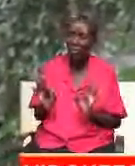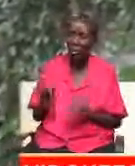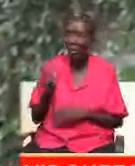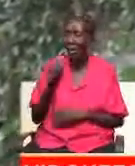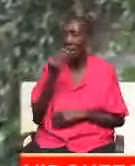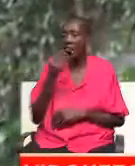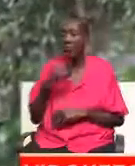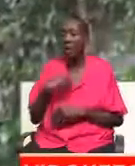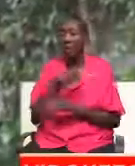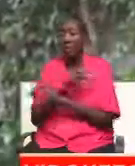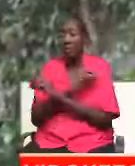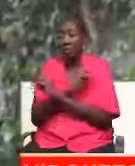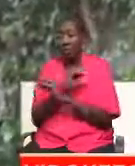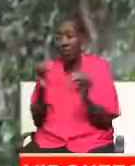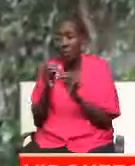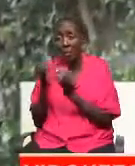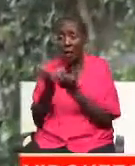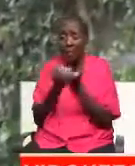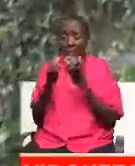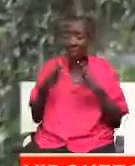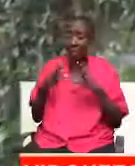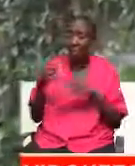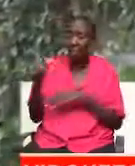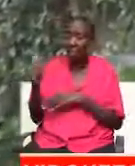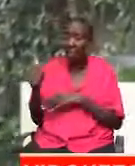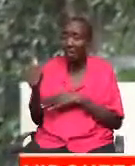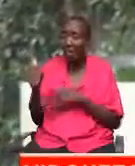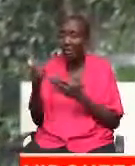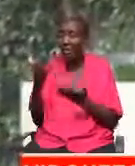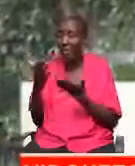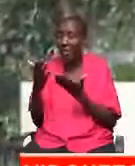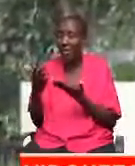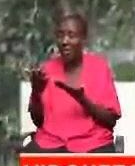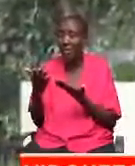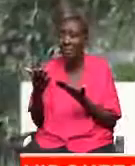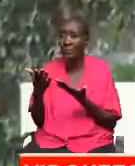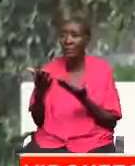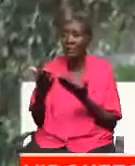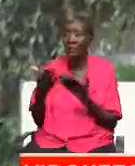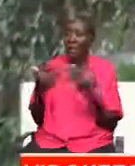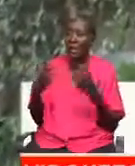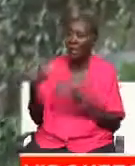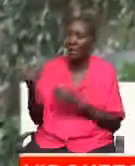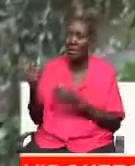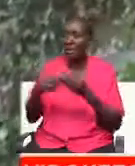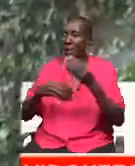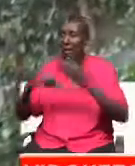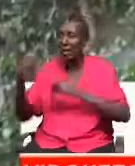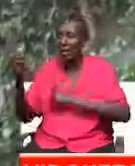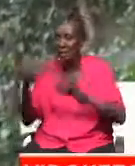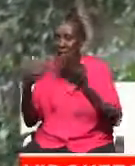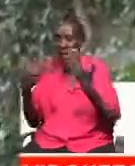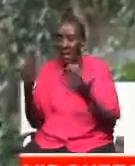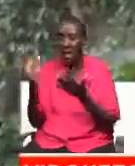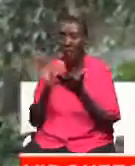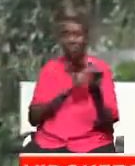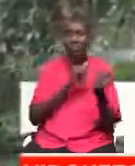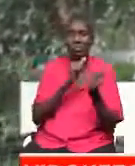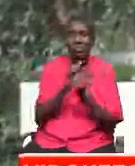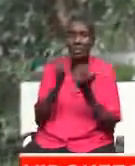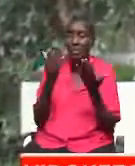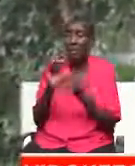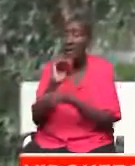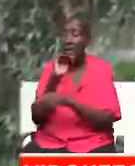chakula, wanabiashara, kuna wale walikuwa wamechukua hata vyombo vyao vya kuuza vimeharibika. Ninaomba